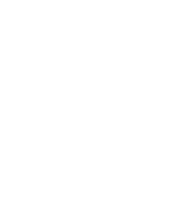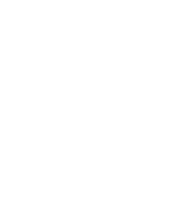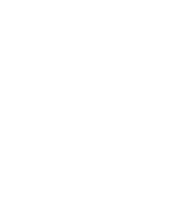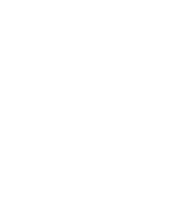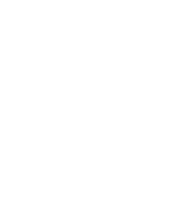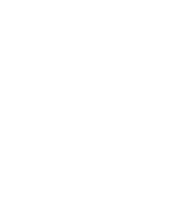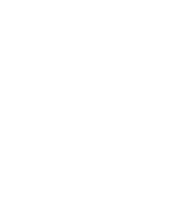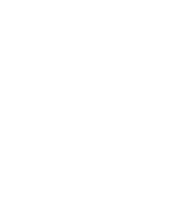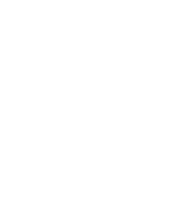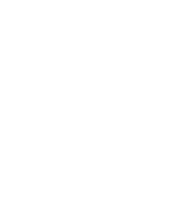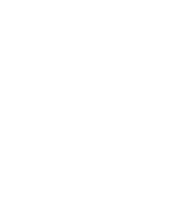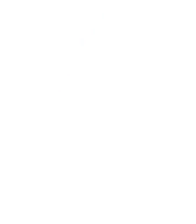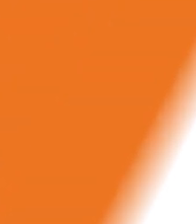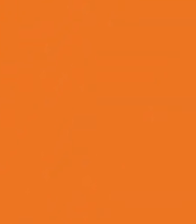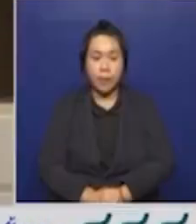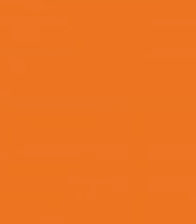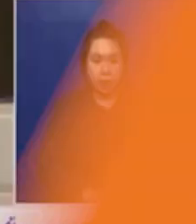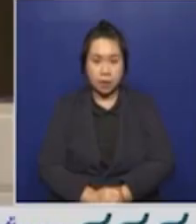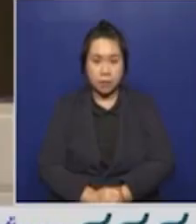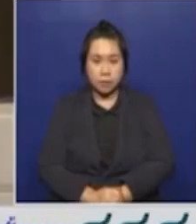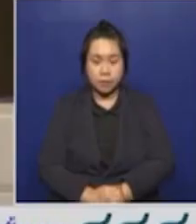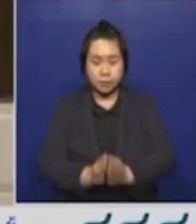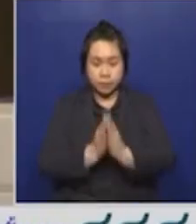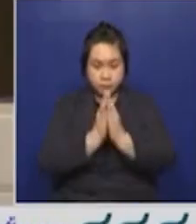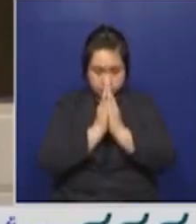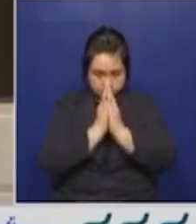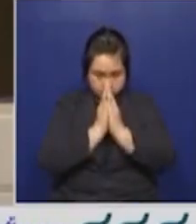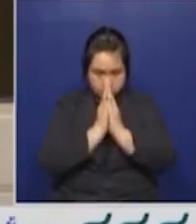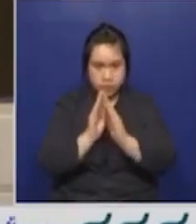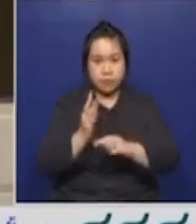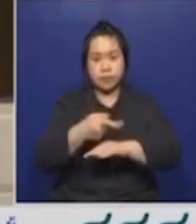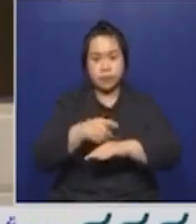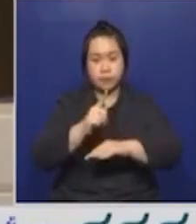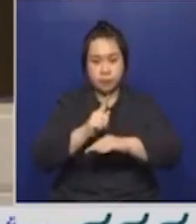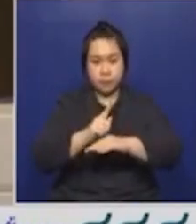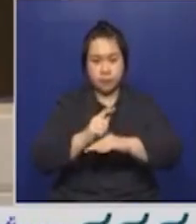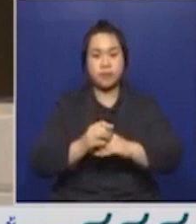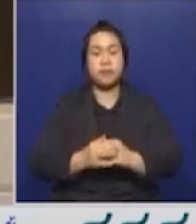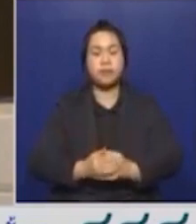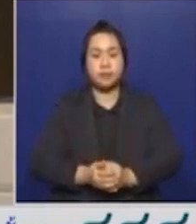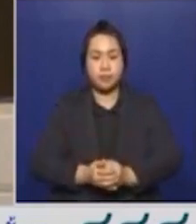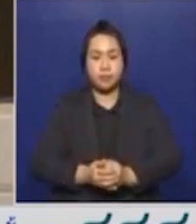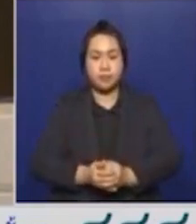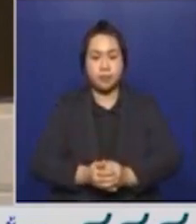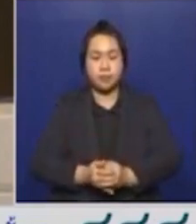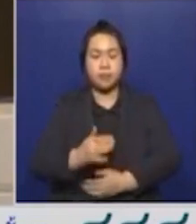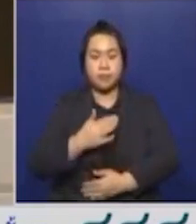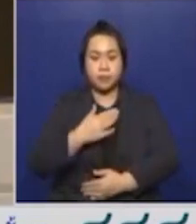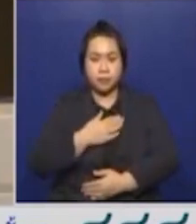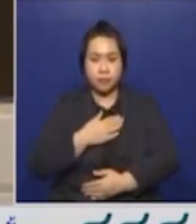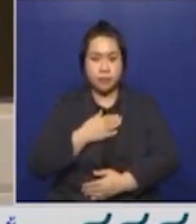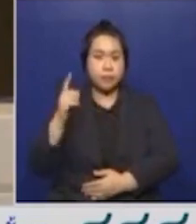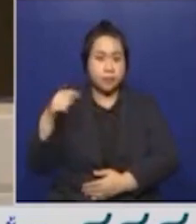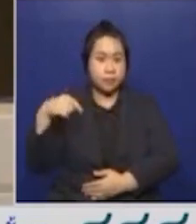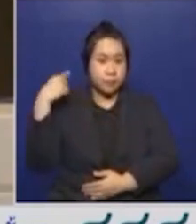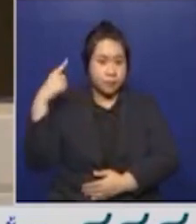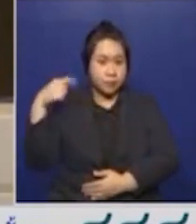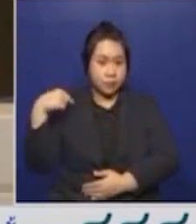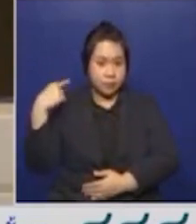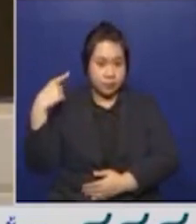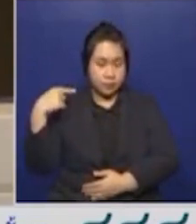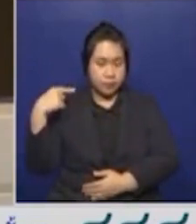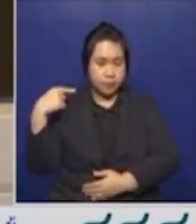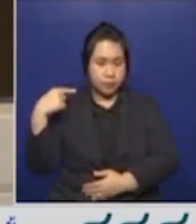ขอกราบเรียนประธานสภาผู้แทนราษฎรที่เคารพดิฉันสุทธวรรณสุบรรณณ